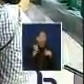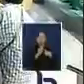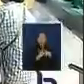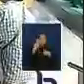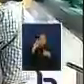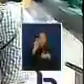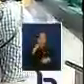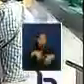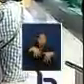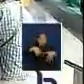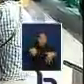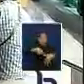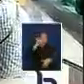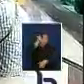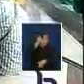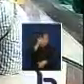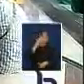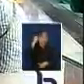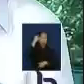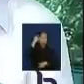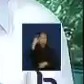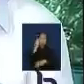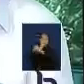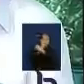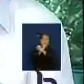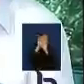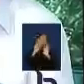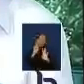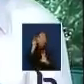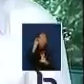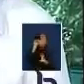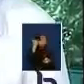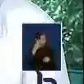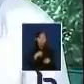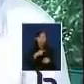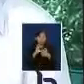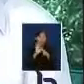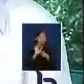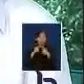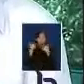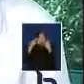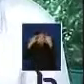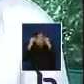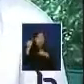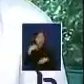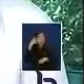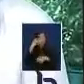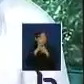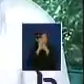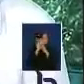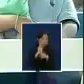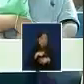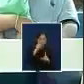ารเนี่ยโอกาสที่จะสูญเสียไม่มีน้อยนะเพราะฉะนั้นที่นายกเป็นหัวก็คือไม่อยากให้มีการเสียชีวิตแม้แต่คนเดียว